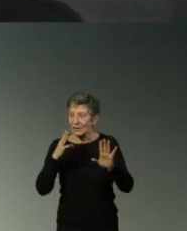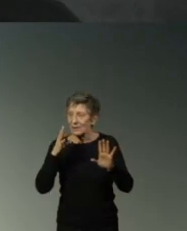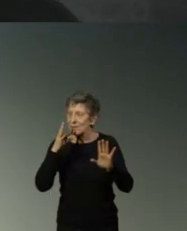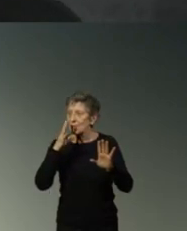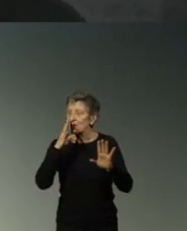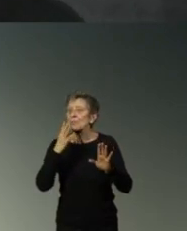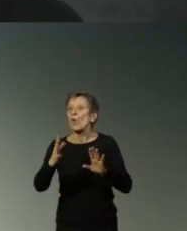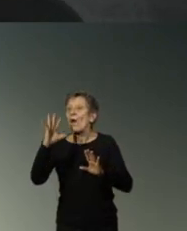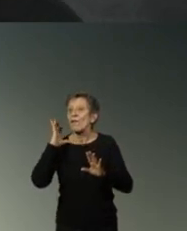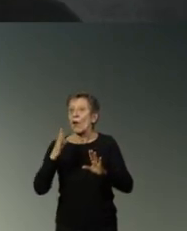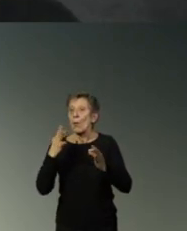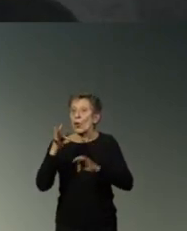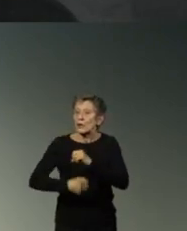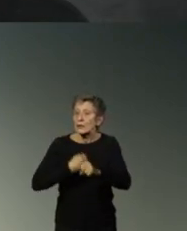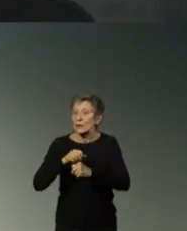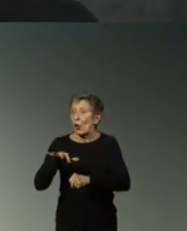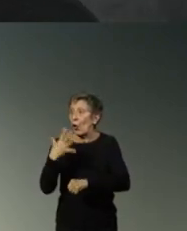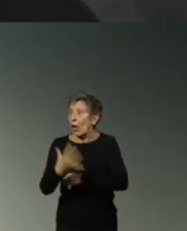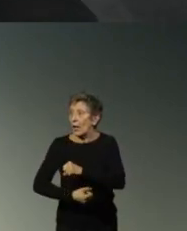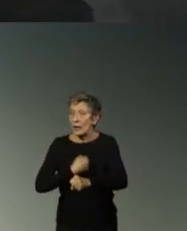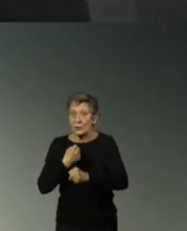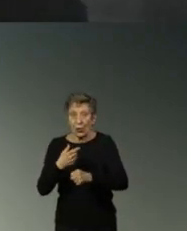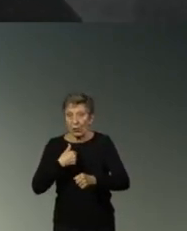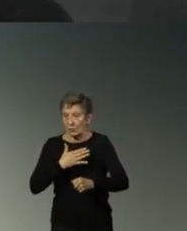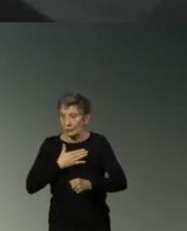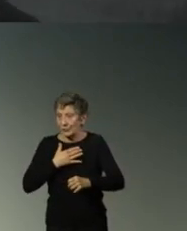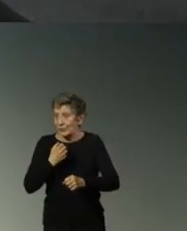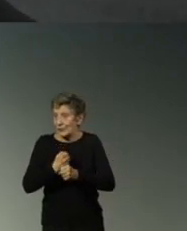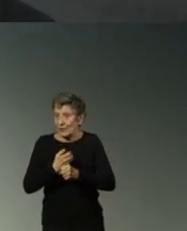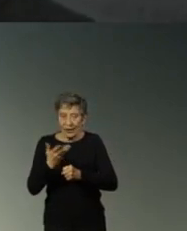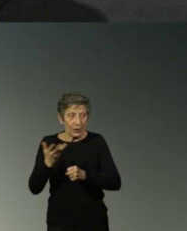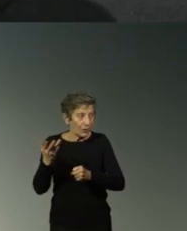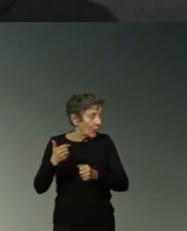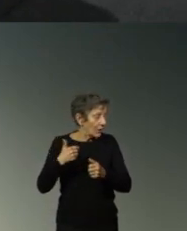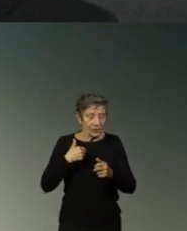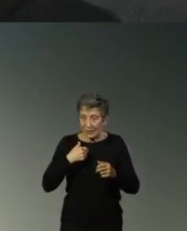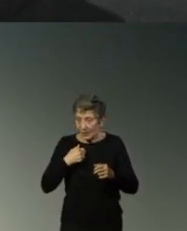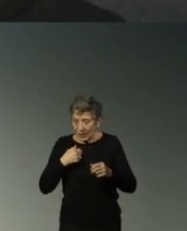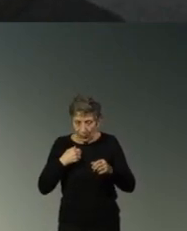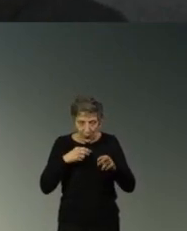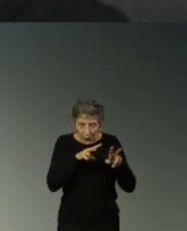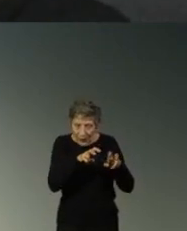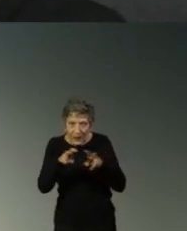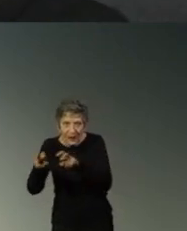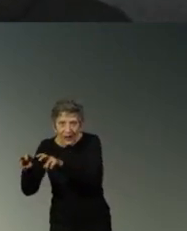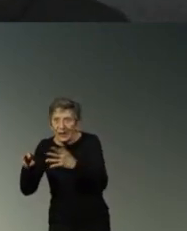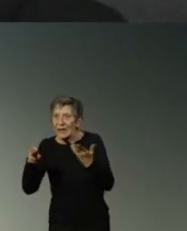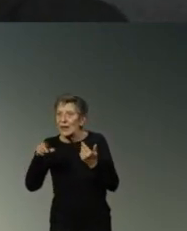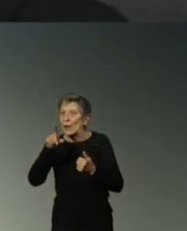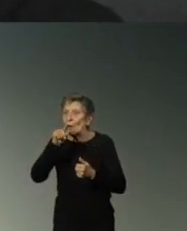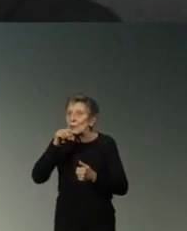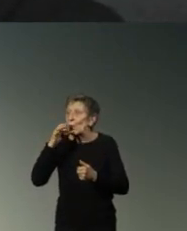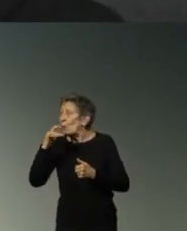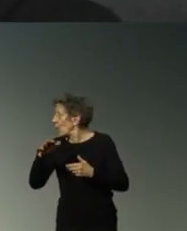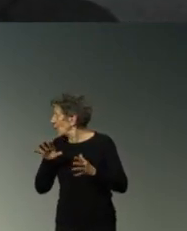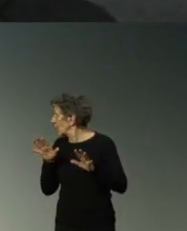pendant 10-15 ans, mon travail, comme plein d'autres de mes collègues qui font ça encore aujourd'hui, c'était, je sais pas, d'inventorier des crottes de campagnols. Enfin, c'était d'inventorier des champs d'oiseaux pour dire il y a telle espèce à tel endroit